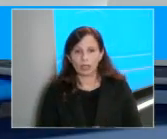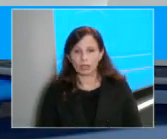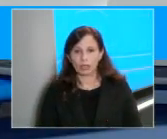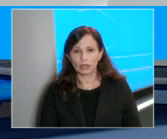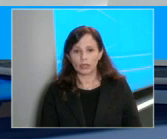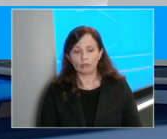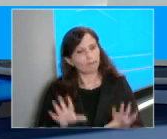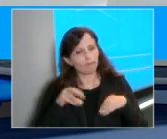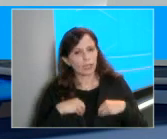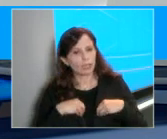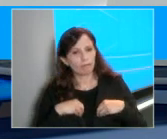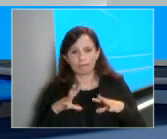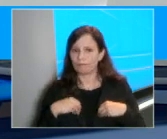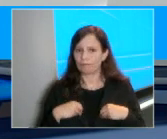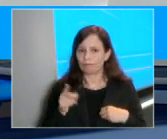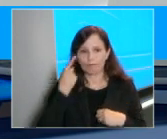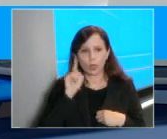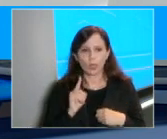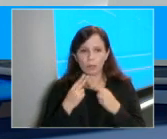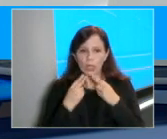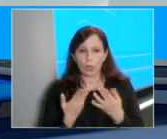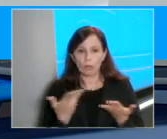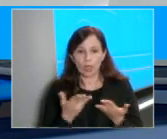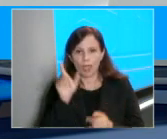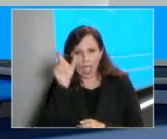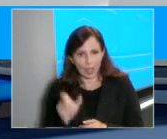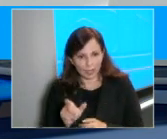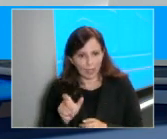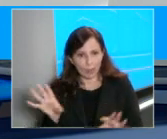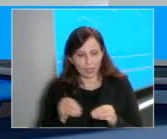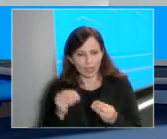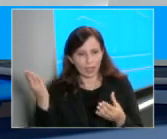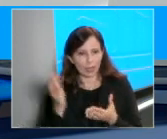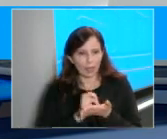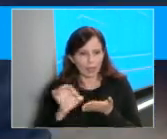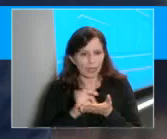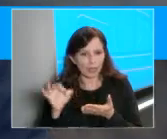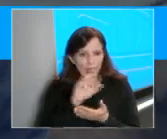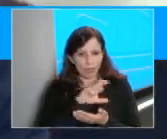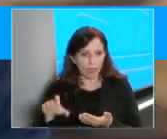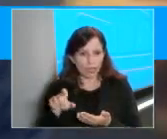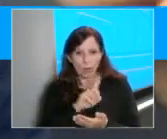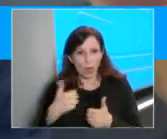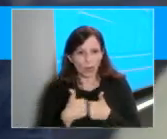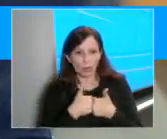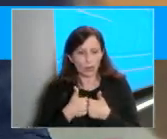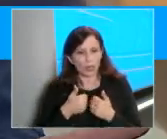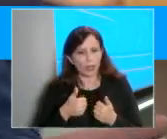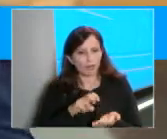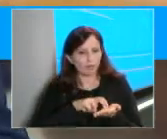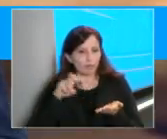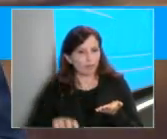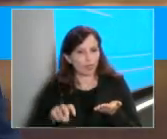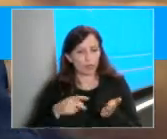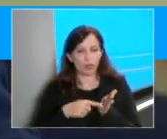נכון. מסכים. ואני לא יודע מה הפתרון. הפתרון הוא שאדם שיש נגדו כתבי אישום לא יתמודד, ויפנה את המקום לאנשים ישרים אחרים מהמפלגה שלו. טוב, זה אנחנו חוזרים על